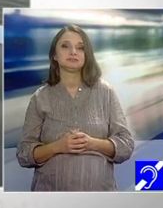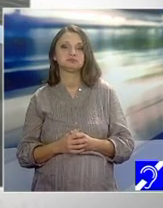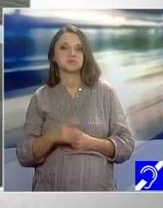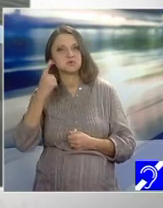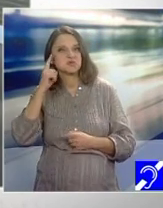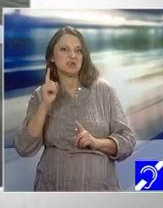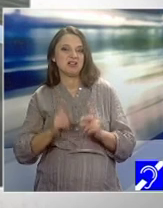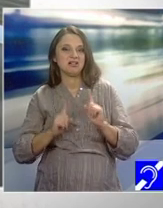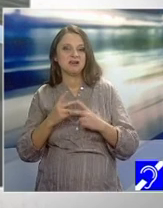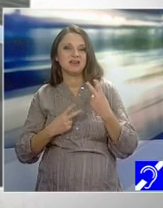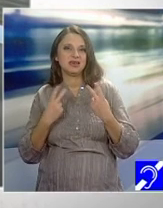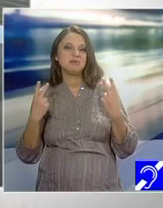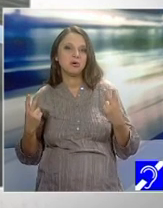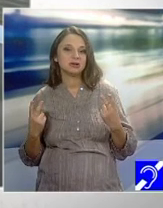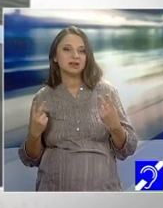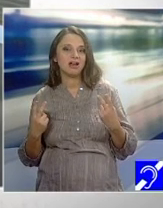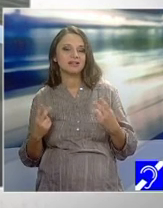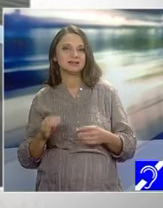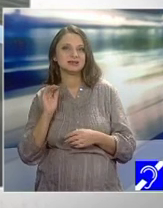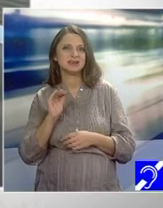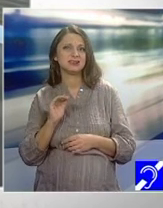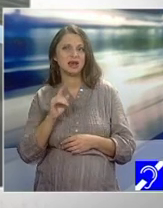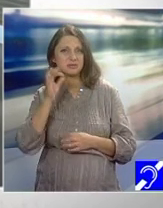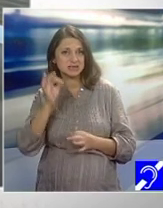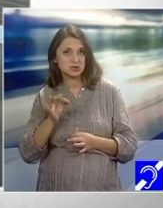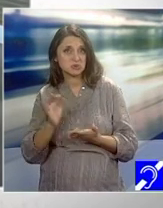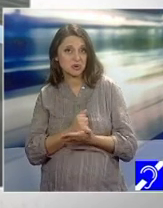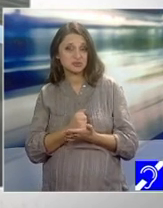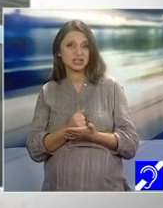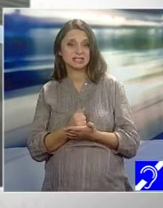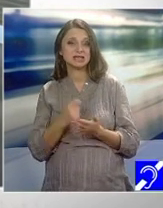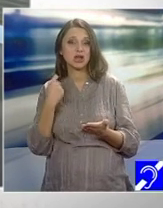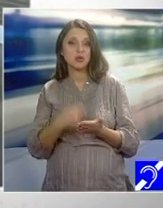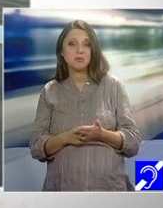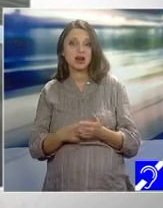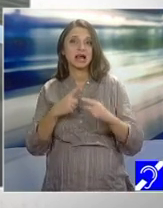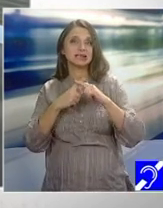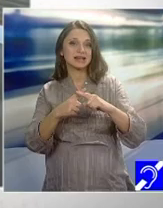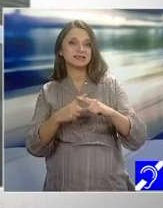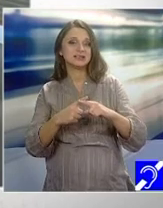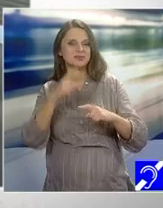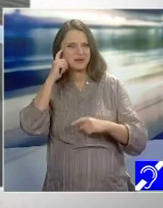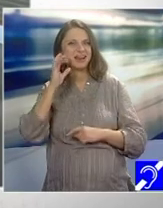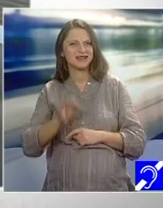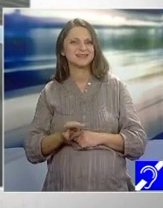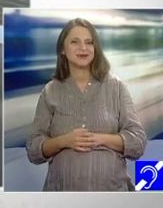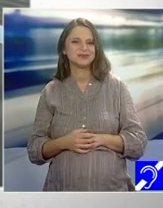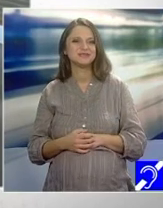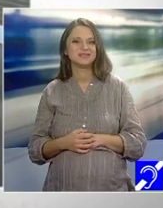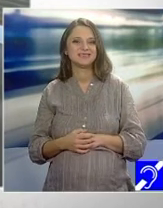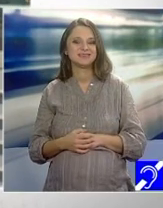vreo relevanță acum să te întreb dacă sunteți siguri că veți reuși să achiziționați acest taxi, pentru că răspunsul vine ca de la